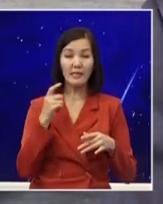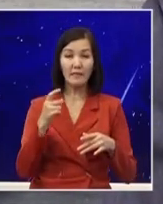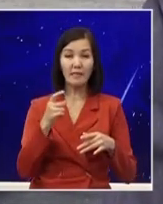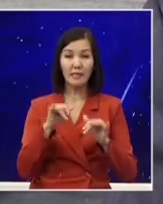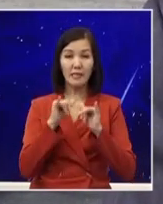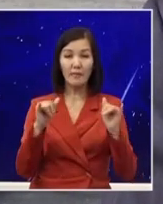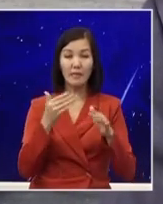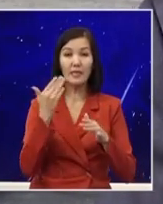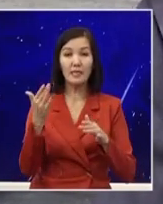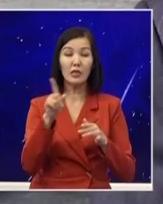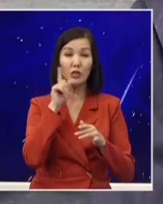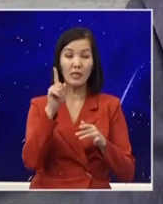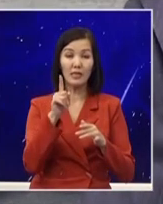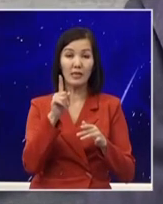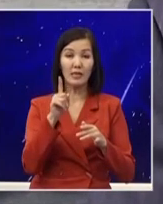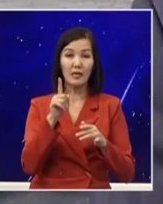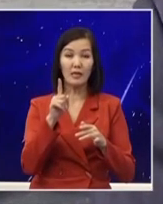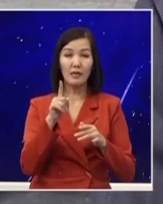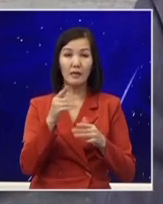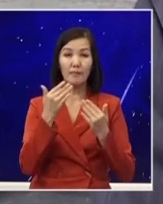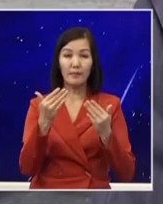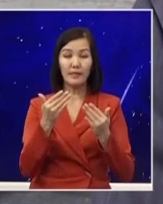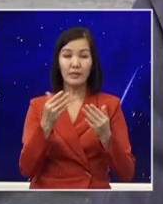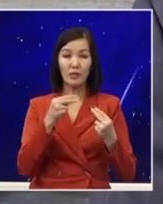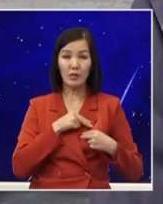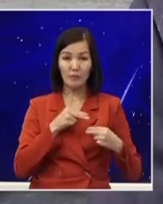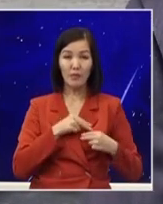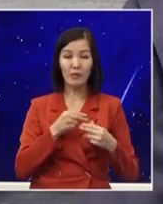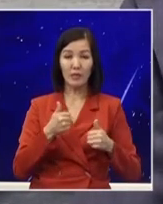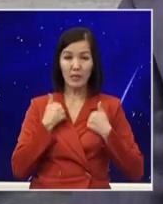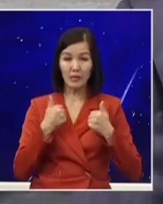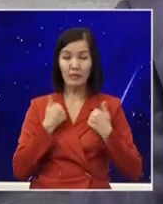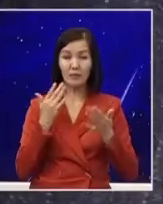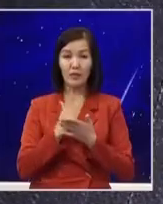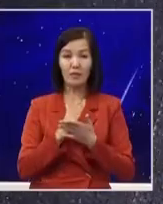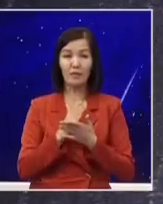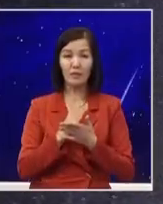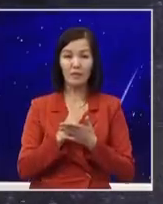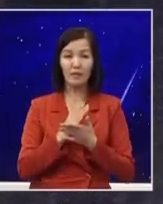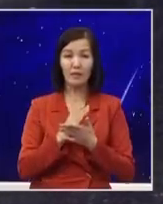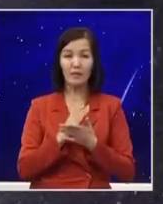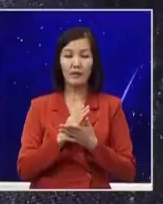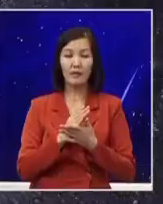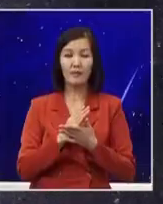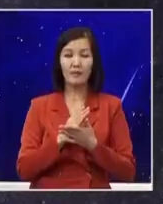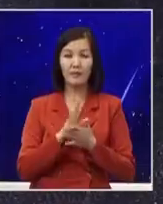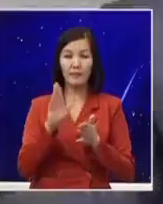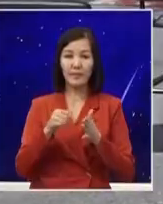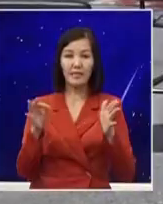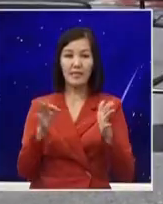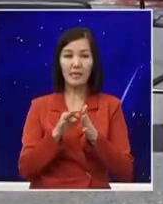сендер. Сендер үшін біз еңбек жасап жатырмыз деп. Мен ол сонда енді сол кісінің бас